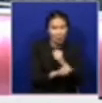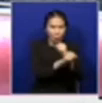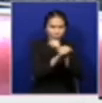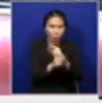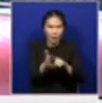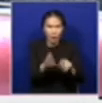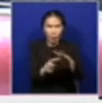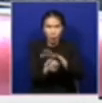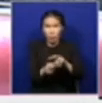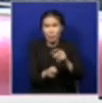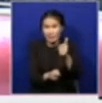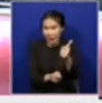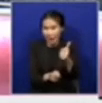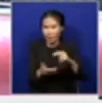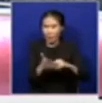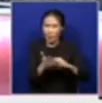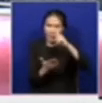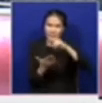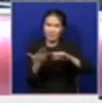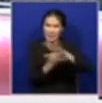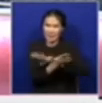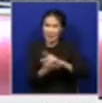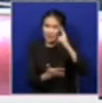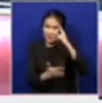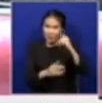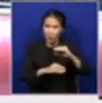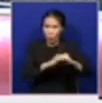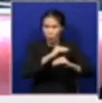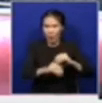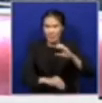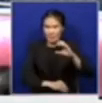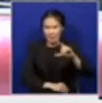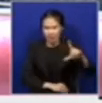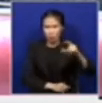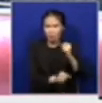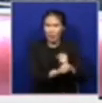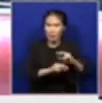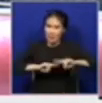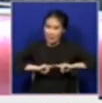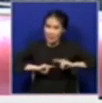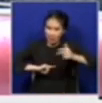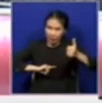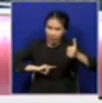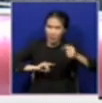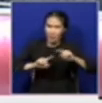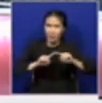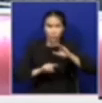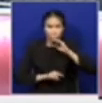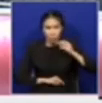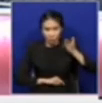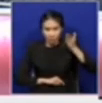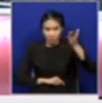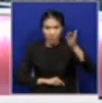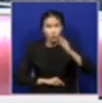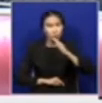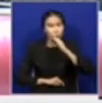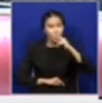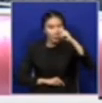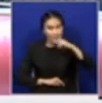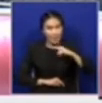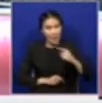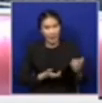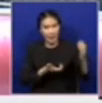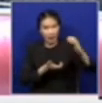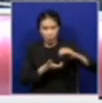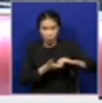สามารถพัฒนาผ่านโครงการ CL เหล่านี้ได้แต่ในอนาคตครับถ้าหากมีการระบาด